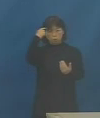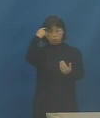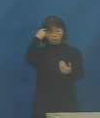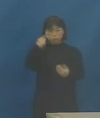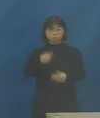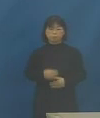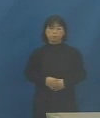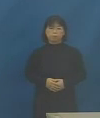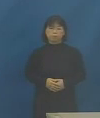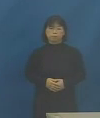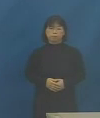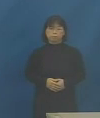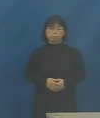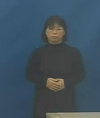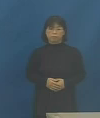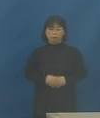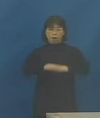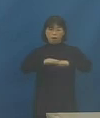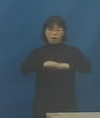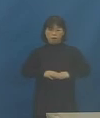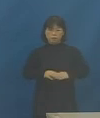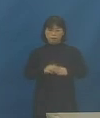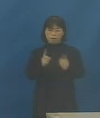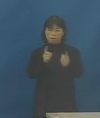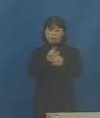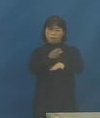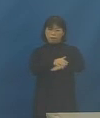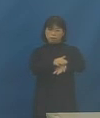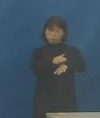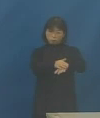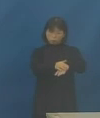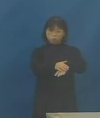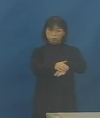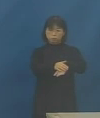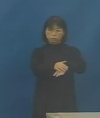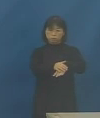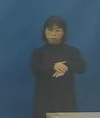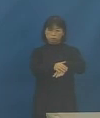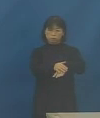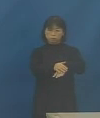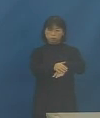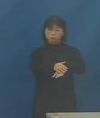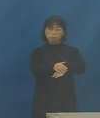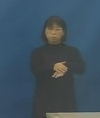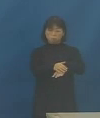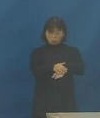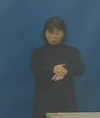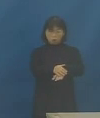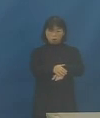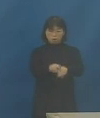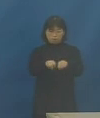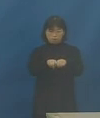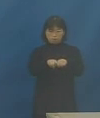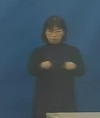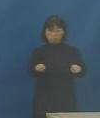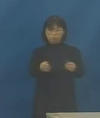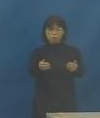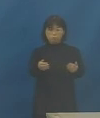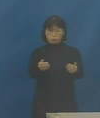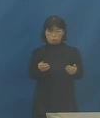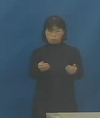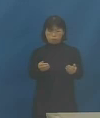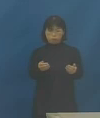しa安全対策というものをあて停止ていただく必要があり